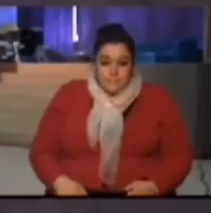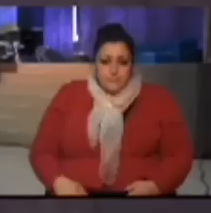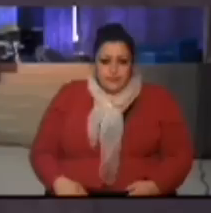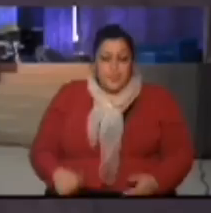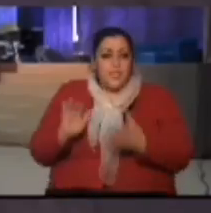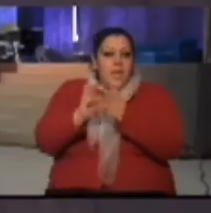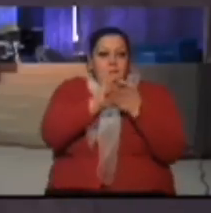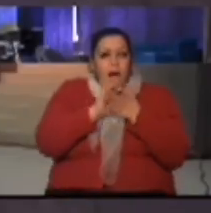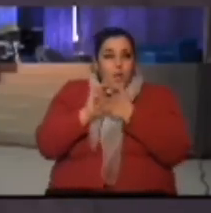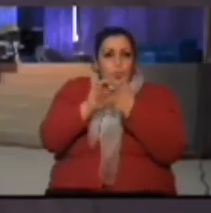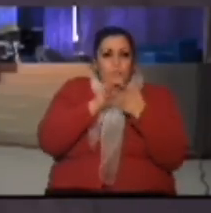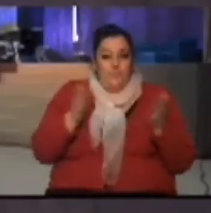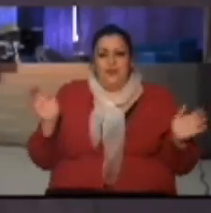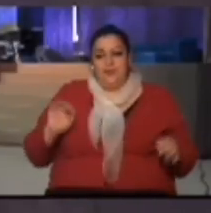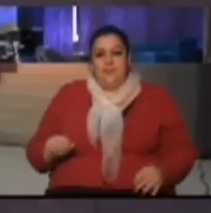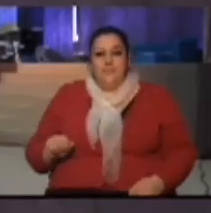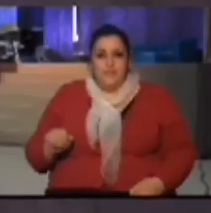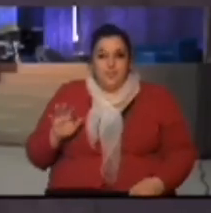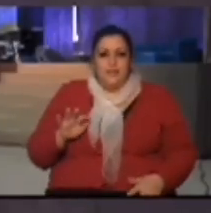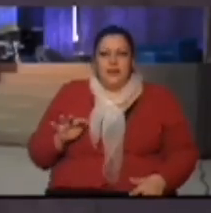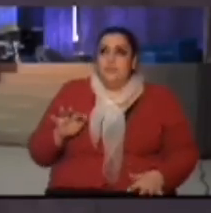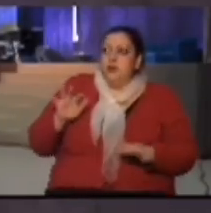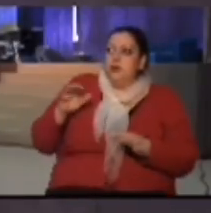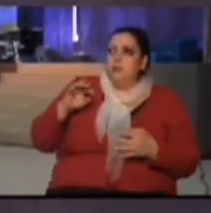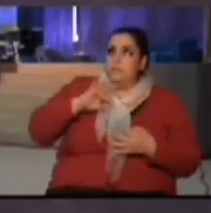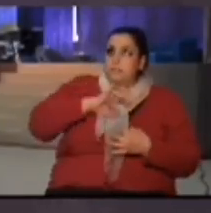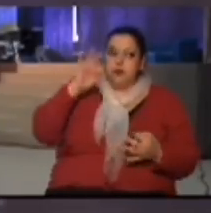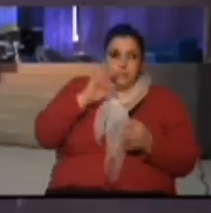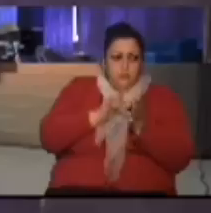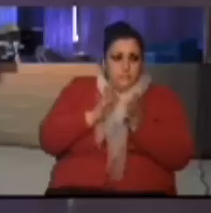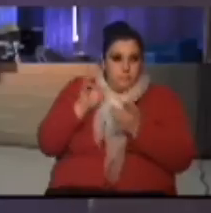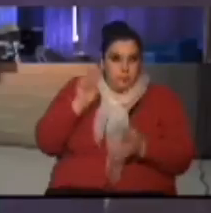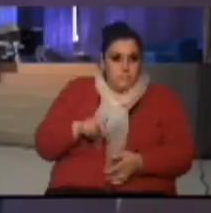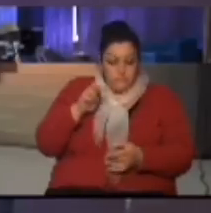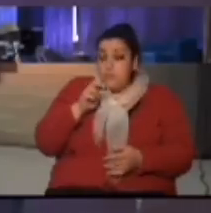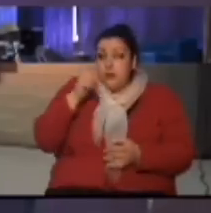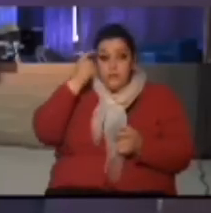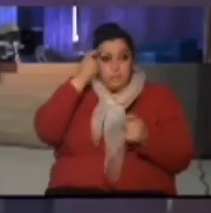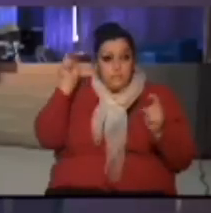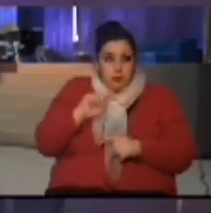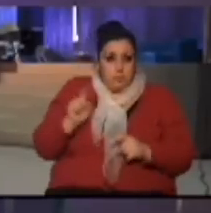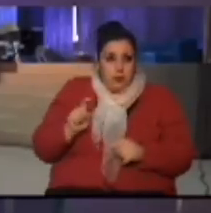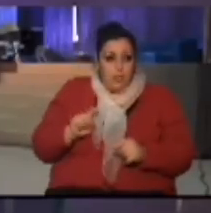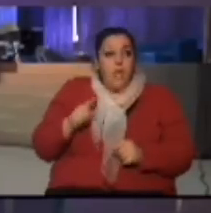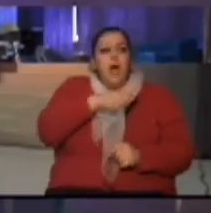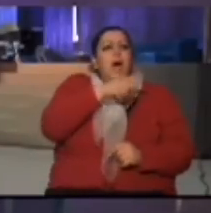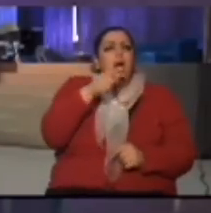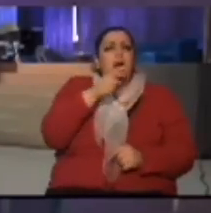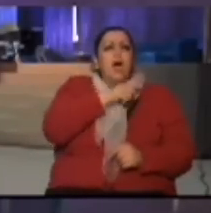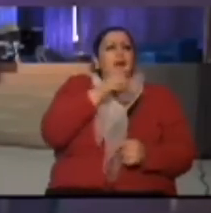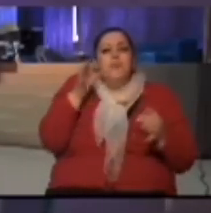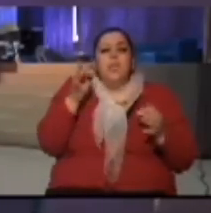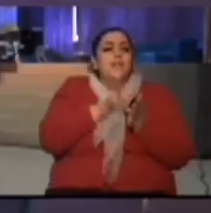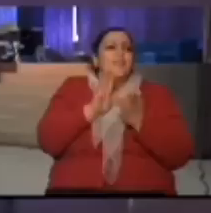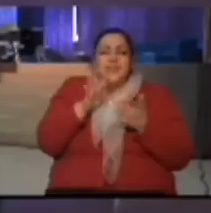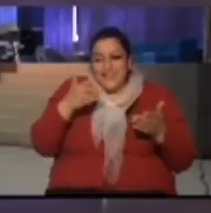Խաղաղություն ձեզ։ Ոնց որ հեչ ոչ մի բան չի եղել։ Բայց գրված է որ հրեաների վախիցը կնշանակի մի բան միջև է եղել։